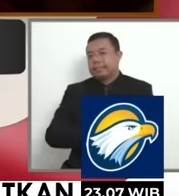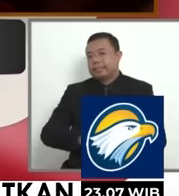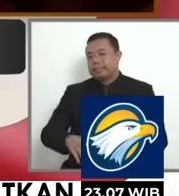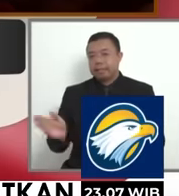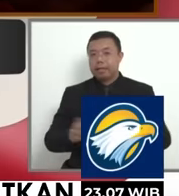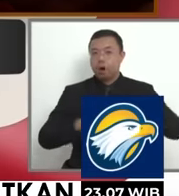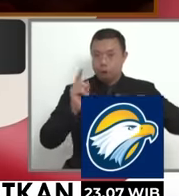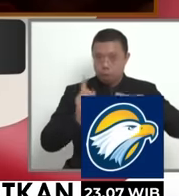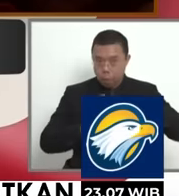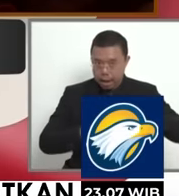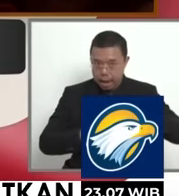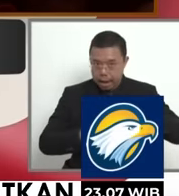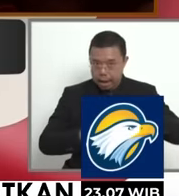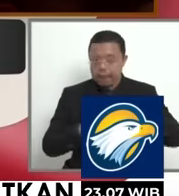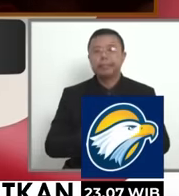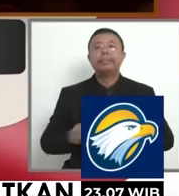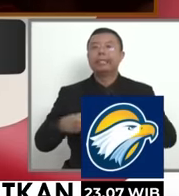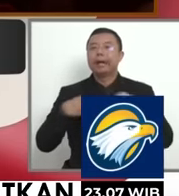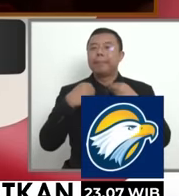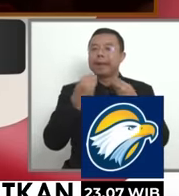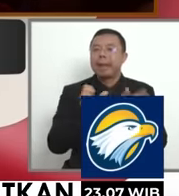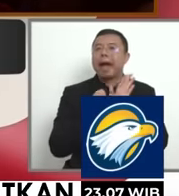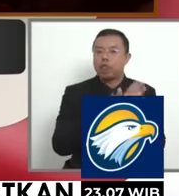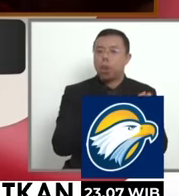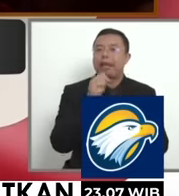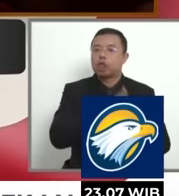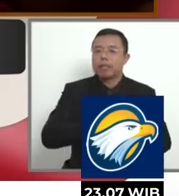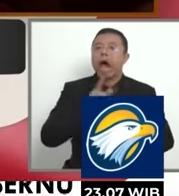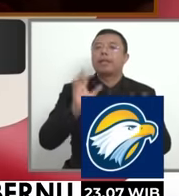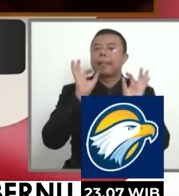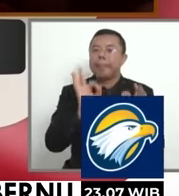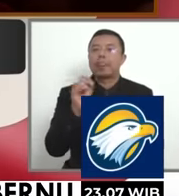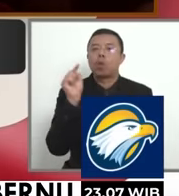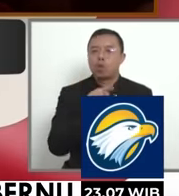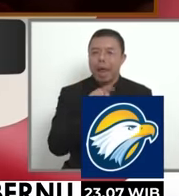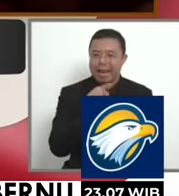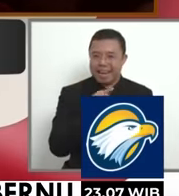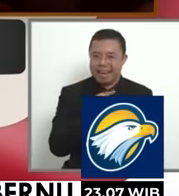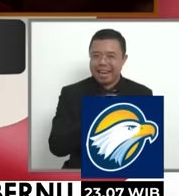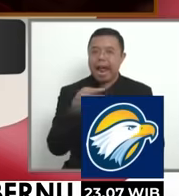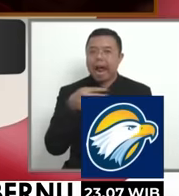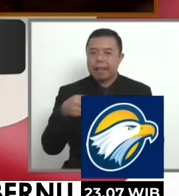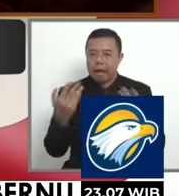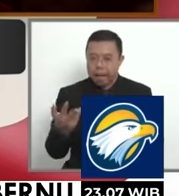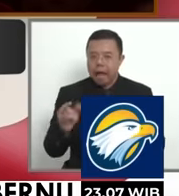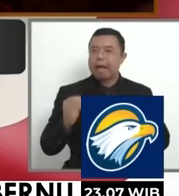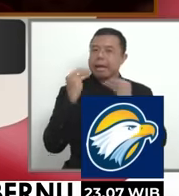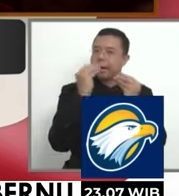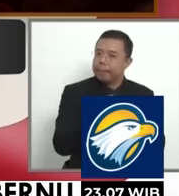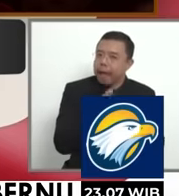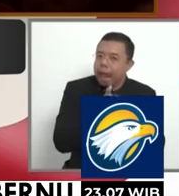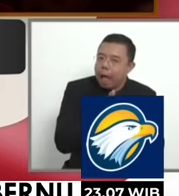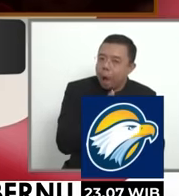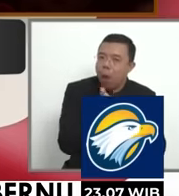Kemudian yang kedua pemberian Bansos ini harus tepat sasaran artinya diberikan